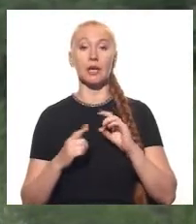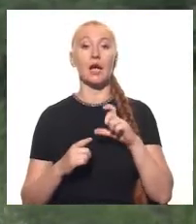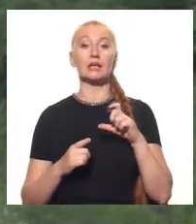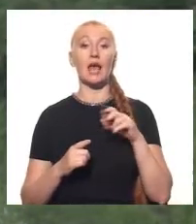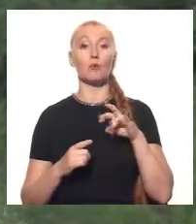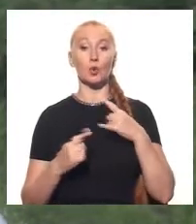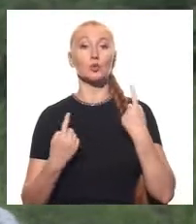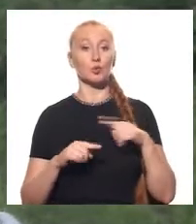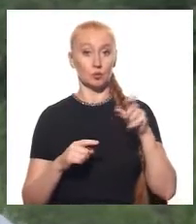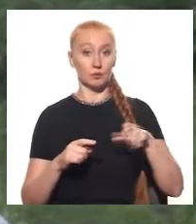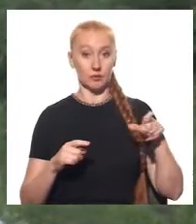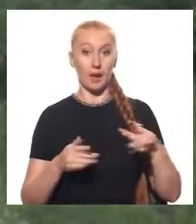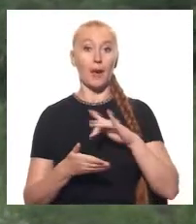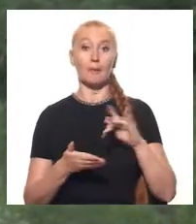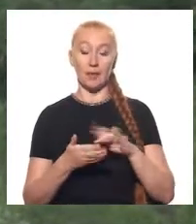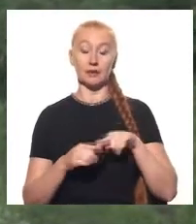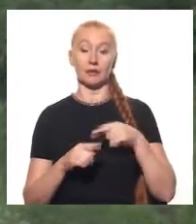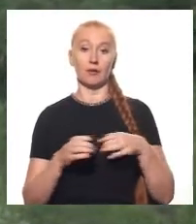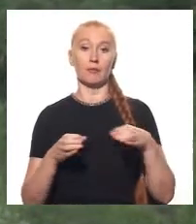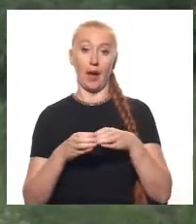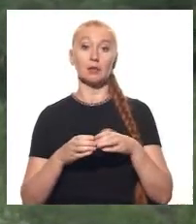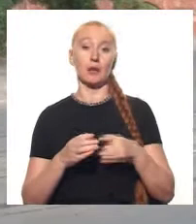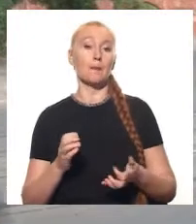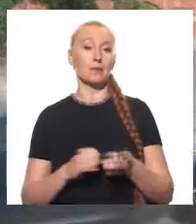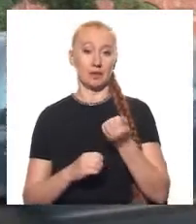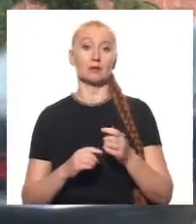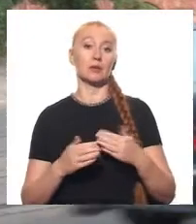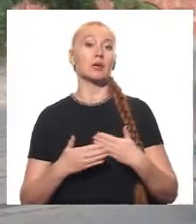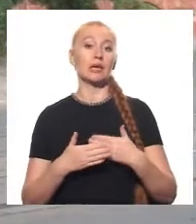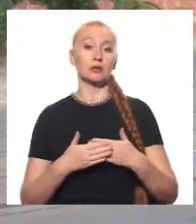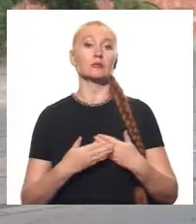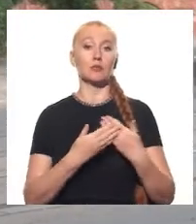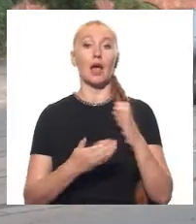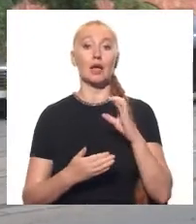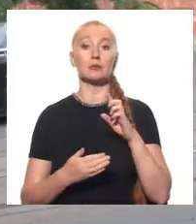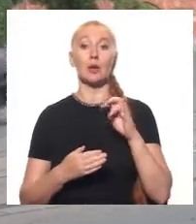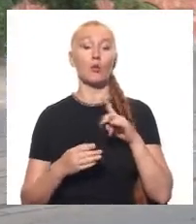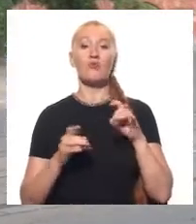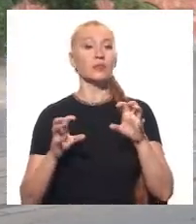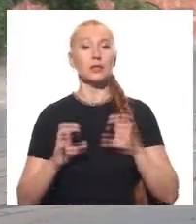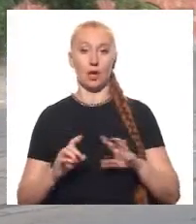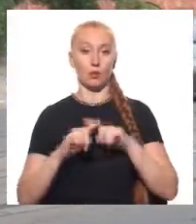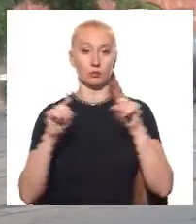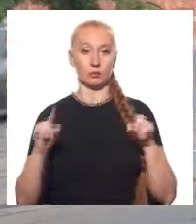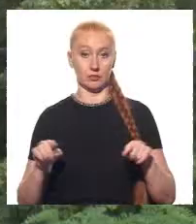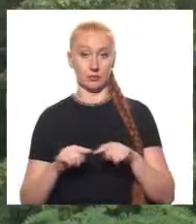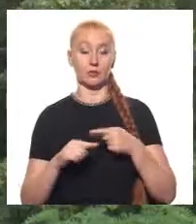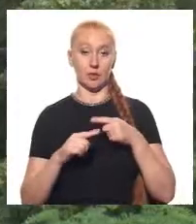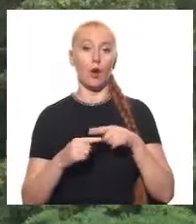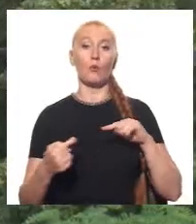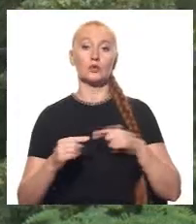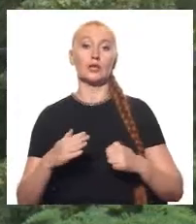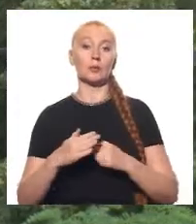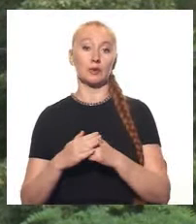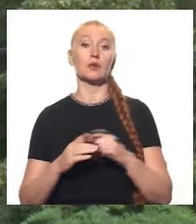Михайло Забродський разом з іншими представниками місцевої організації партії підтримав ініціативу звернення до СБУ з приводу незаконності розміщення